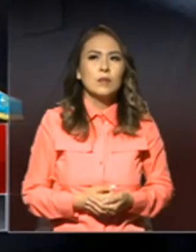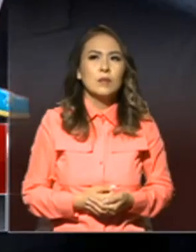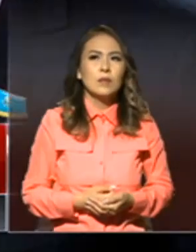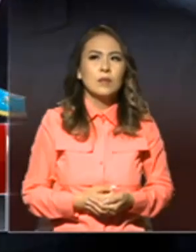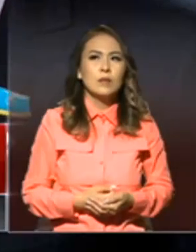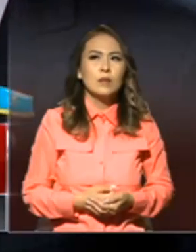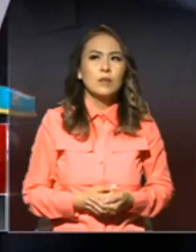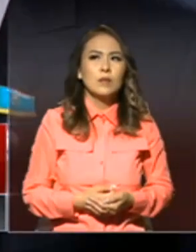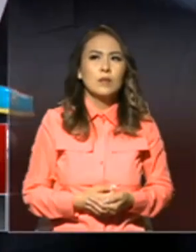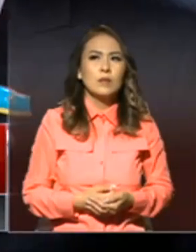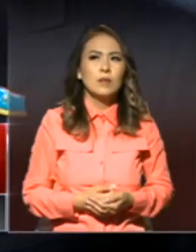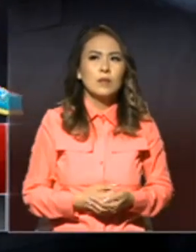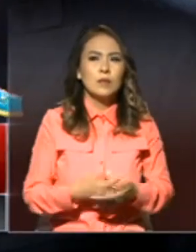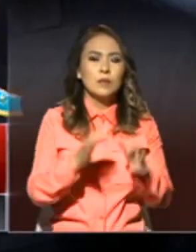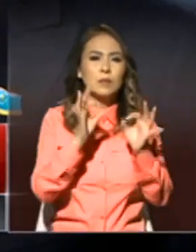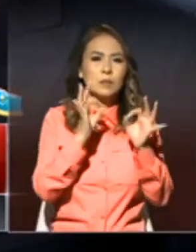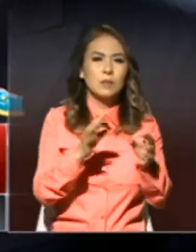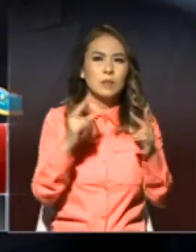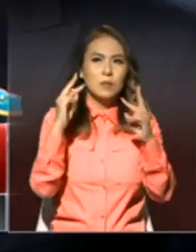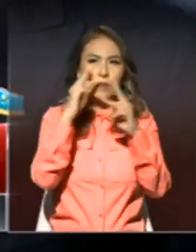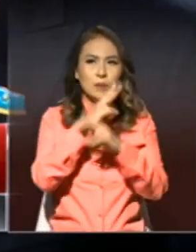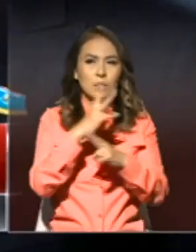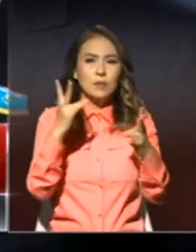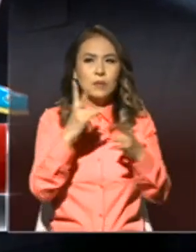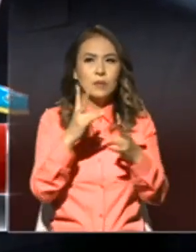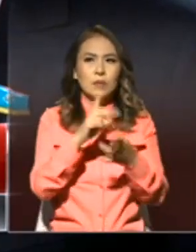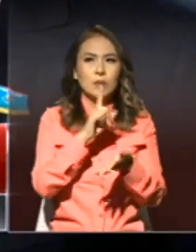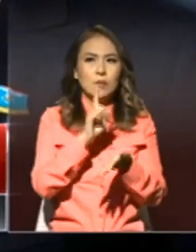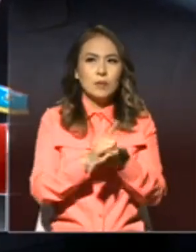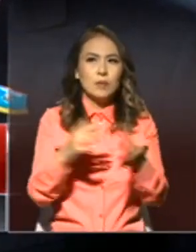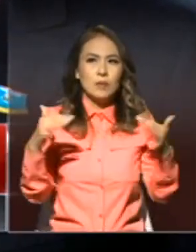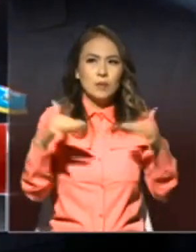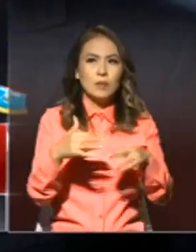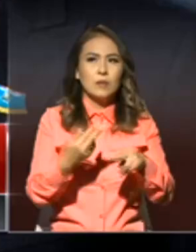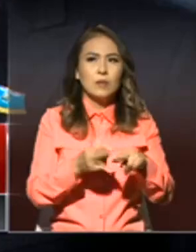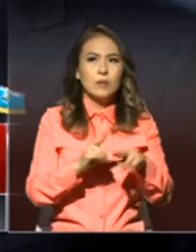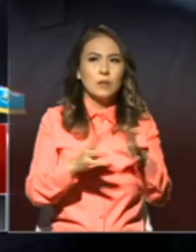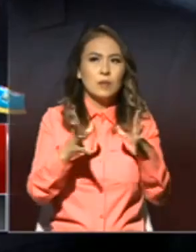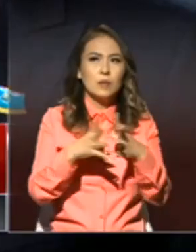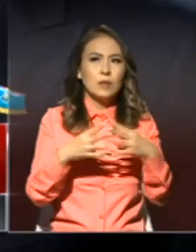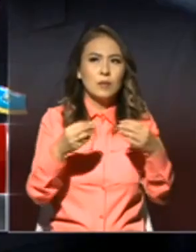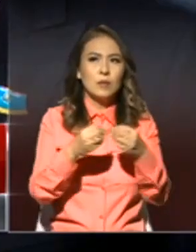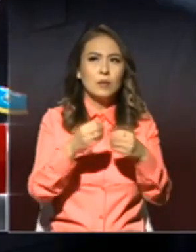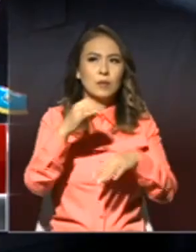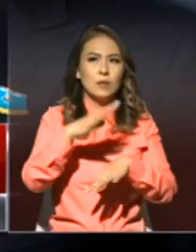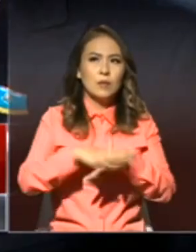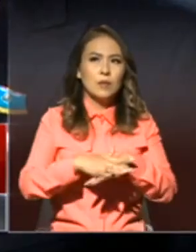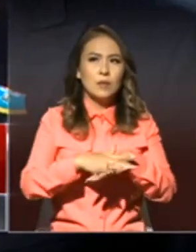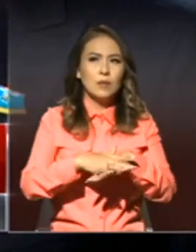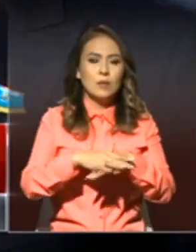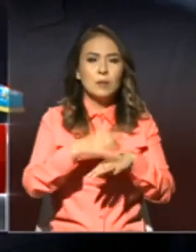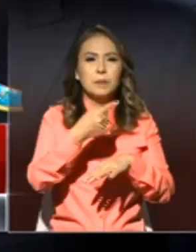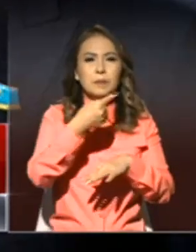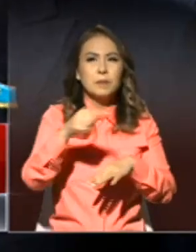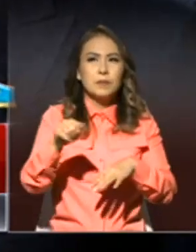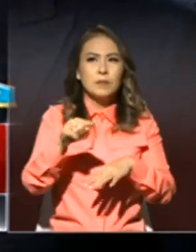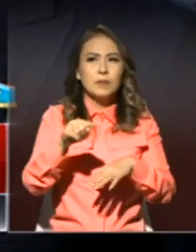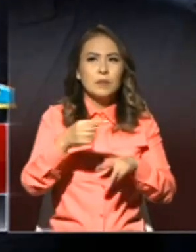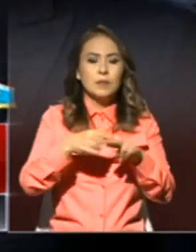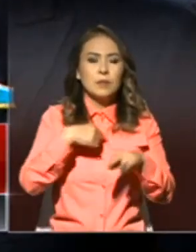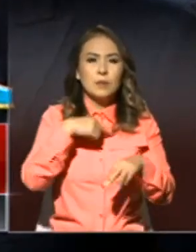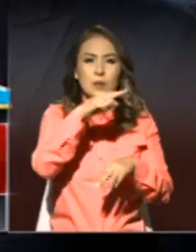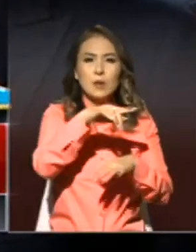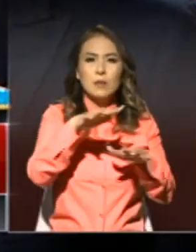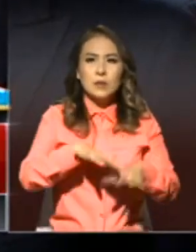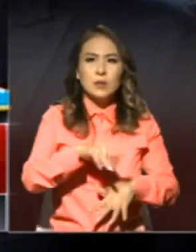ретінде нені шындықты айту керек бұл жерде? Бұндай ашық алаң келіп тұрмыз ғой. Сондықтан отбасы туралы теріс пікір болмау керек. Мен сол жақ жұмыс істеп тұрғаннан кейін